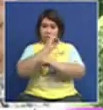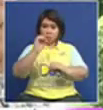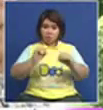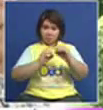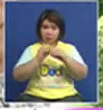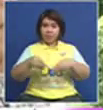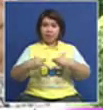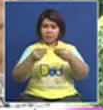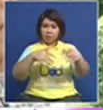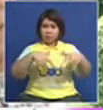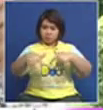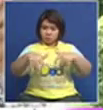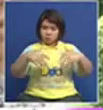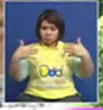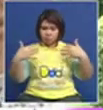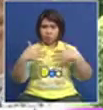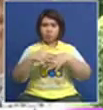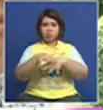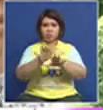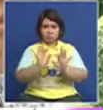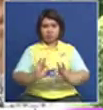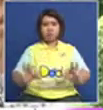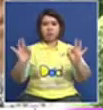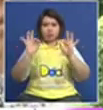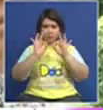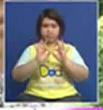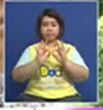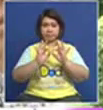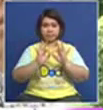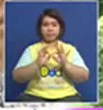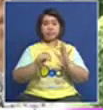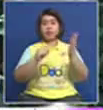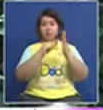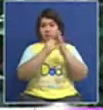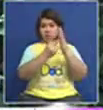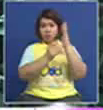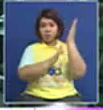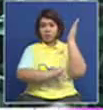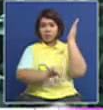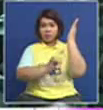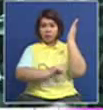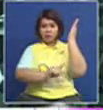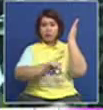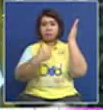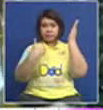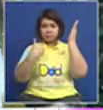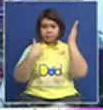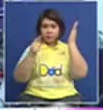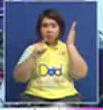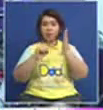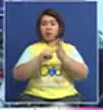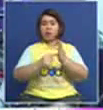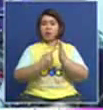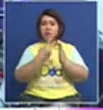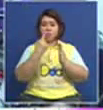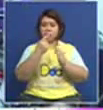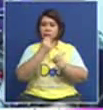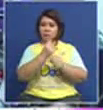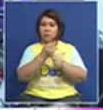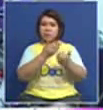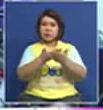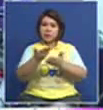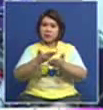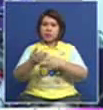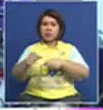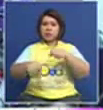กให้กับประชาชนที่เข้าร่วมกิจกรรมเป็นหลักส่วนที่จังหวัดยะลาค่ะประชาชนในจังหวัดยะลาก็เริ่มทยอยเดินทางไปเลือกซื้อจักรย